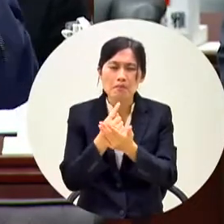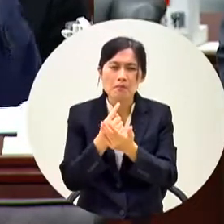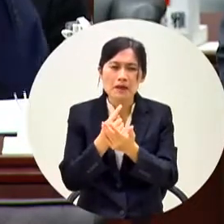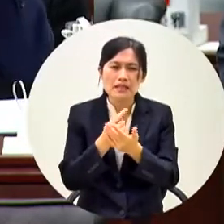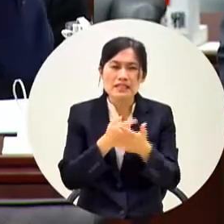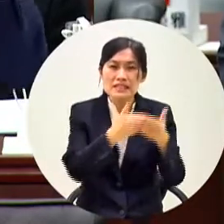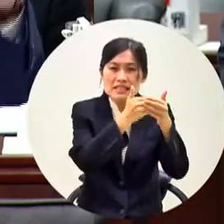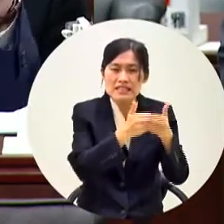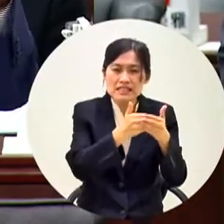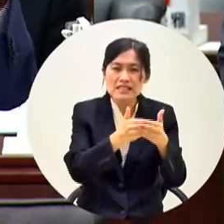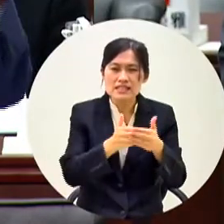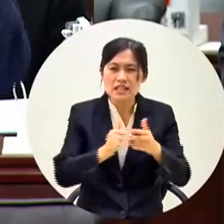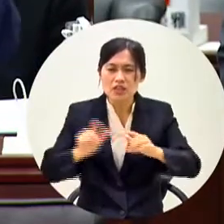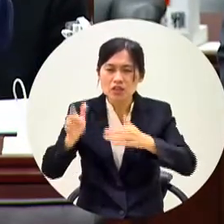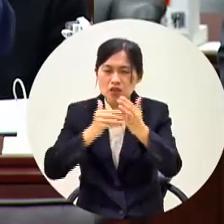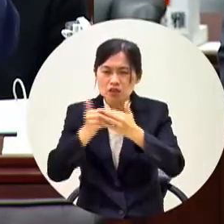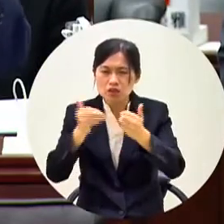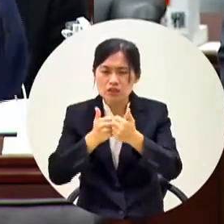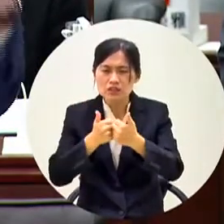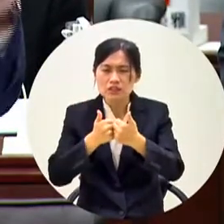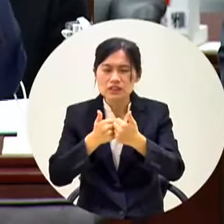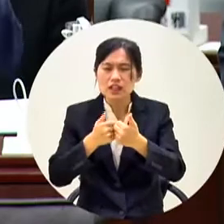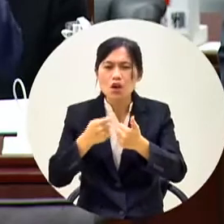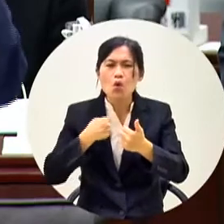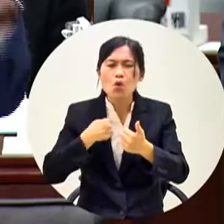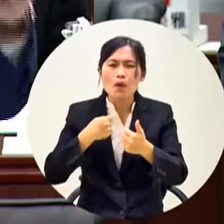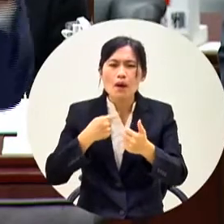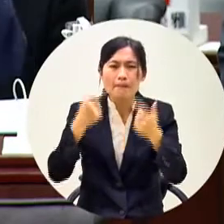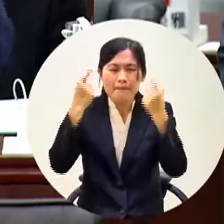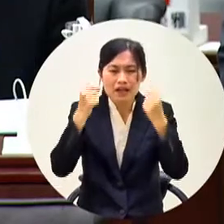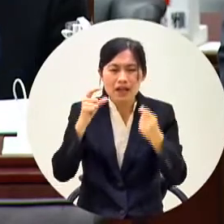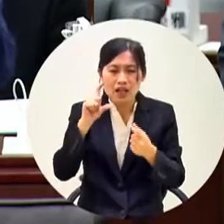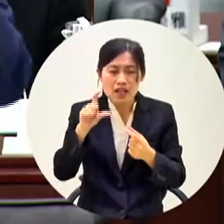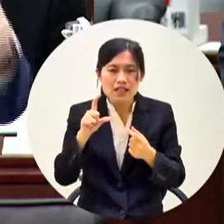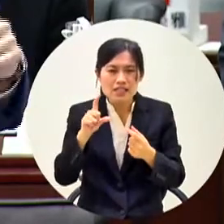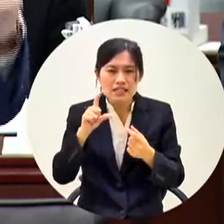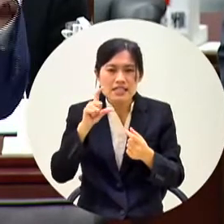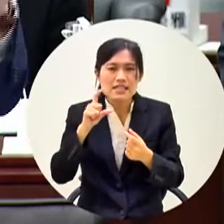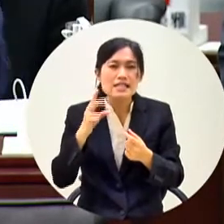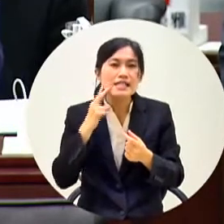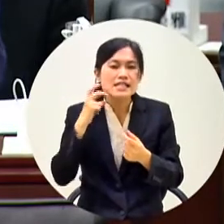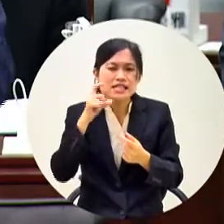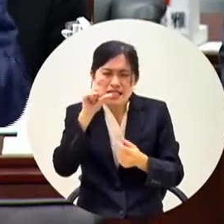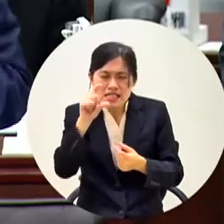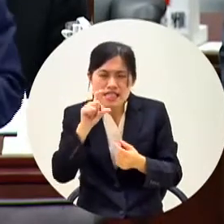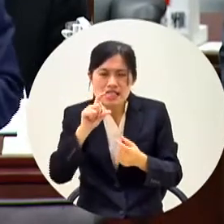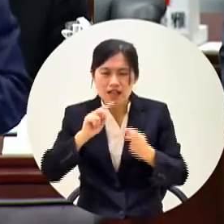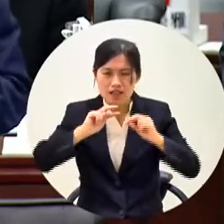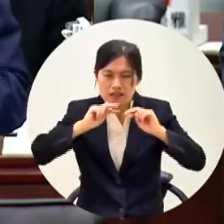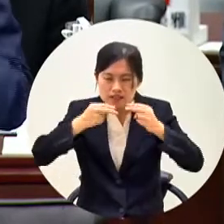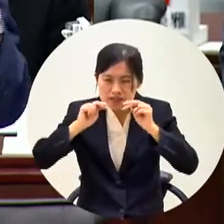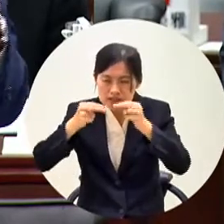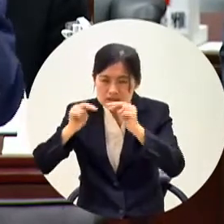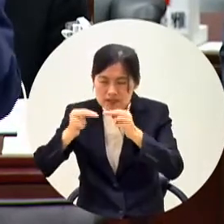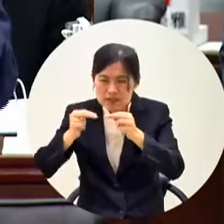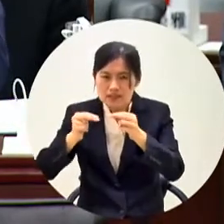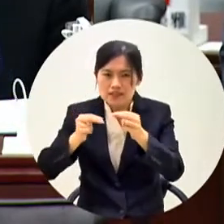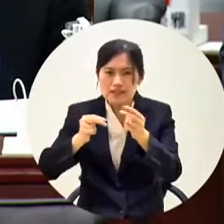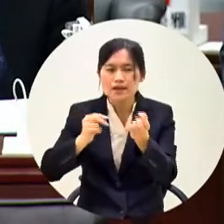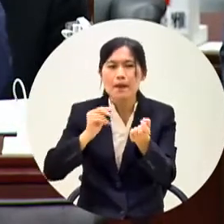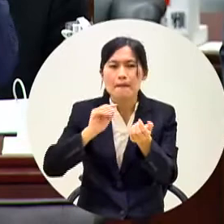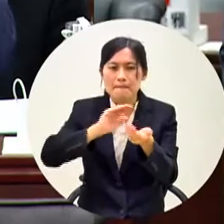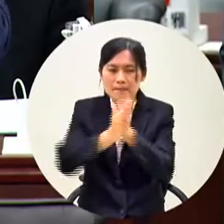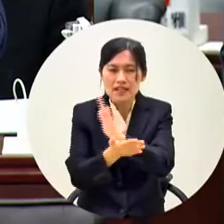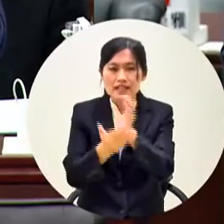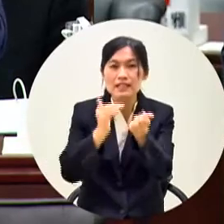金属扣件从螺丝一定要转型到高附加价值的衣材啦，或者是高阶的这个